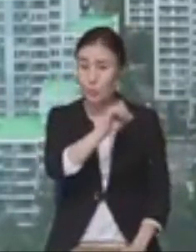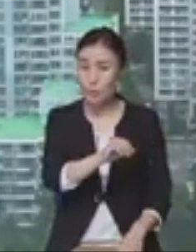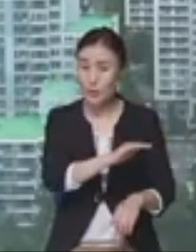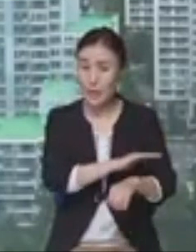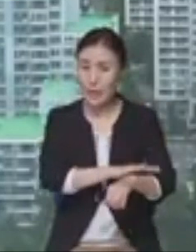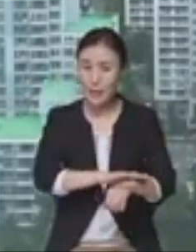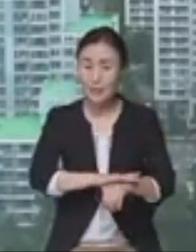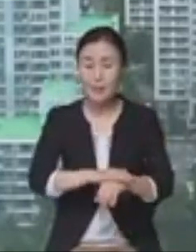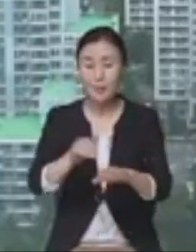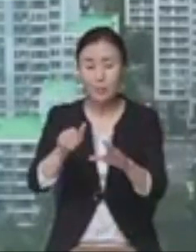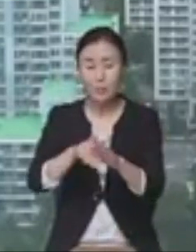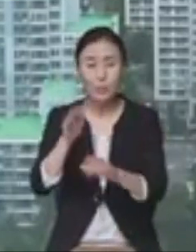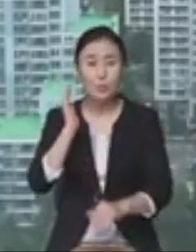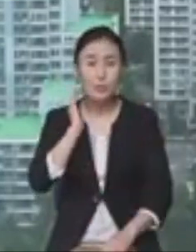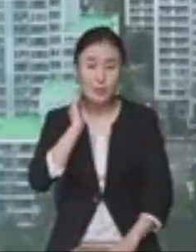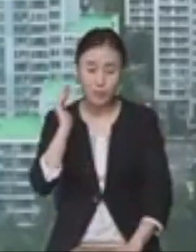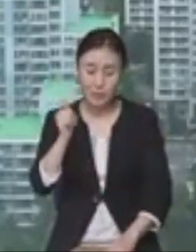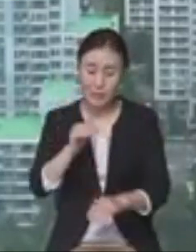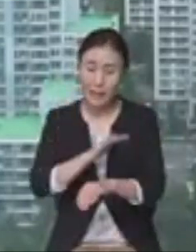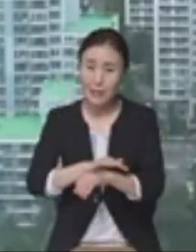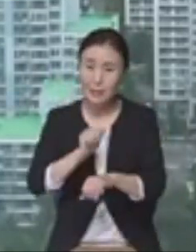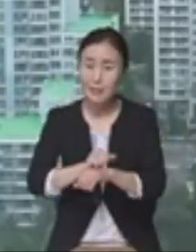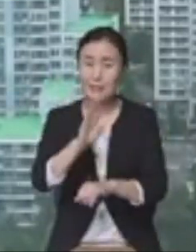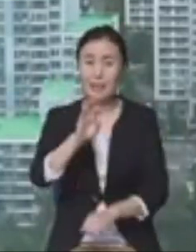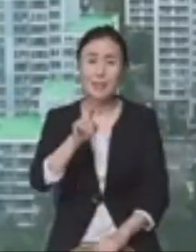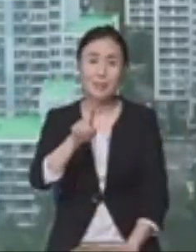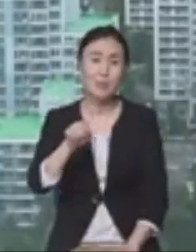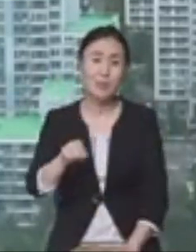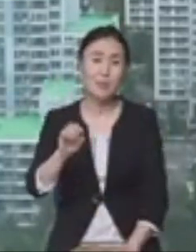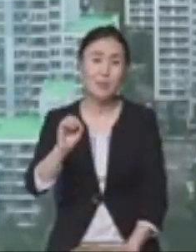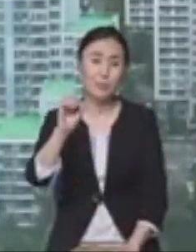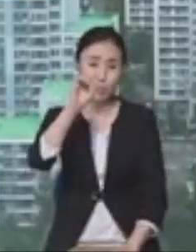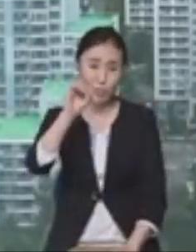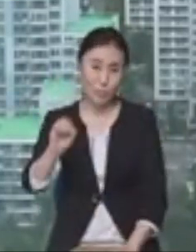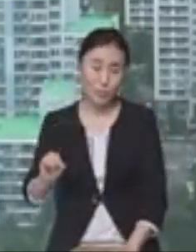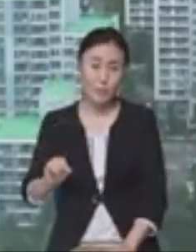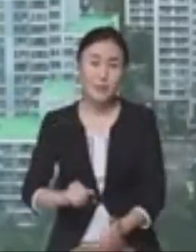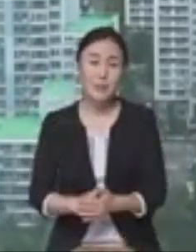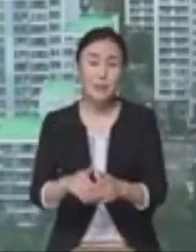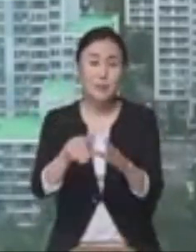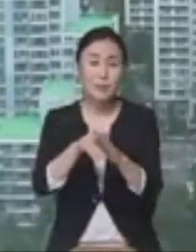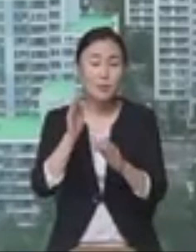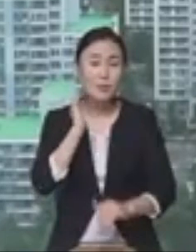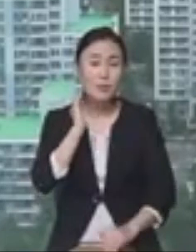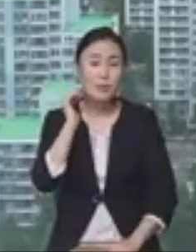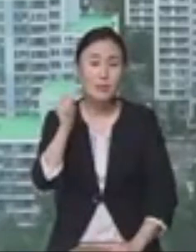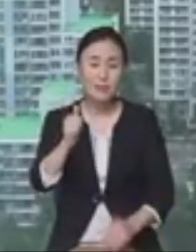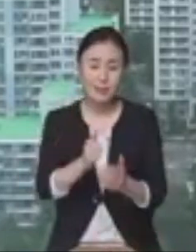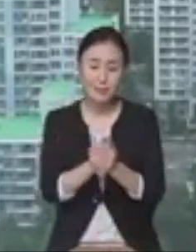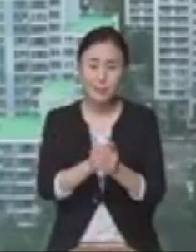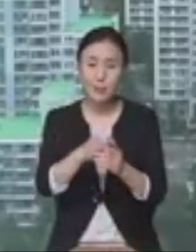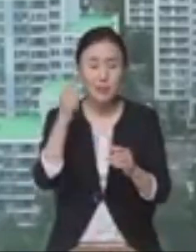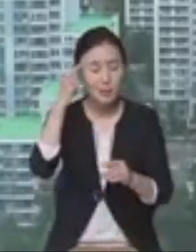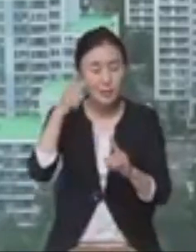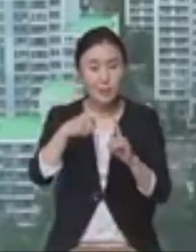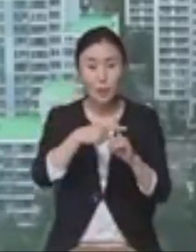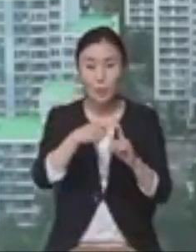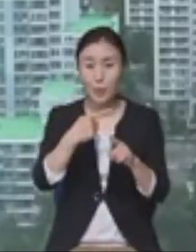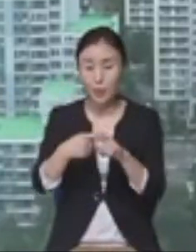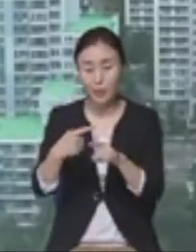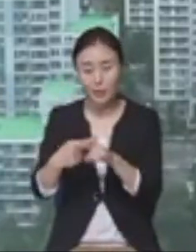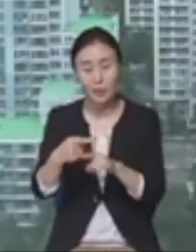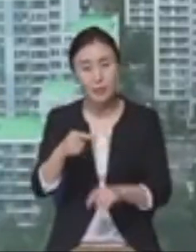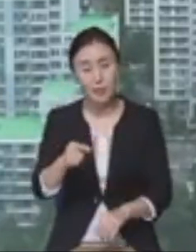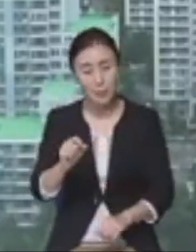문재인 정부가 더 잘했다는 응답은 41%로 나타났습니다 문재인 정부에 대한 긍정 평가가 오차범위